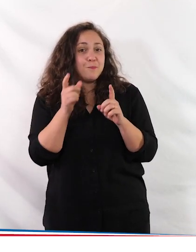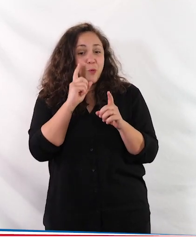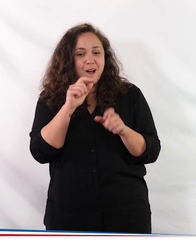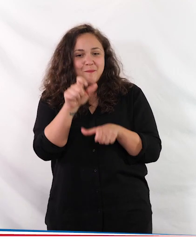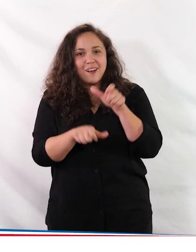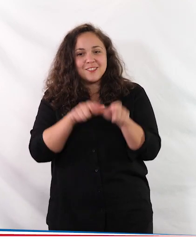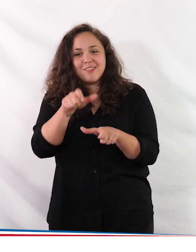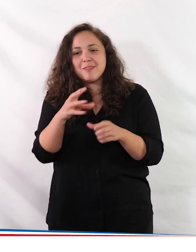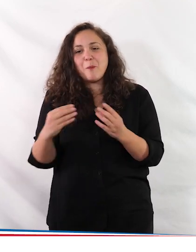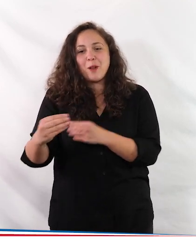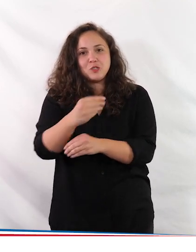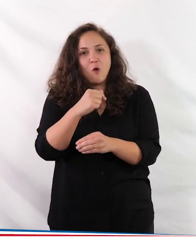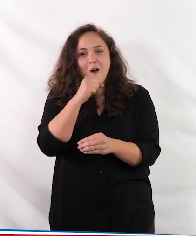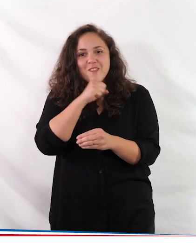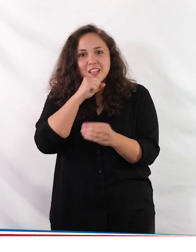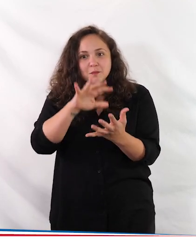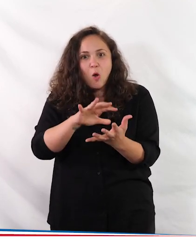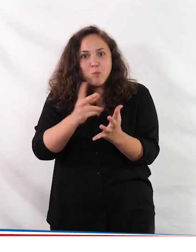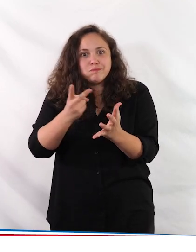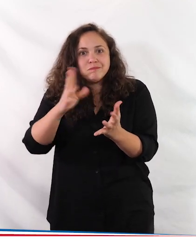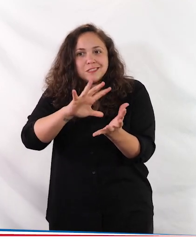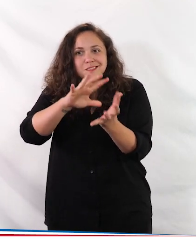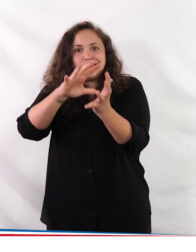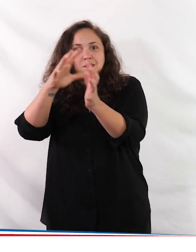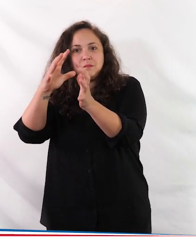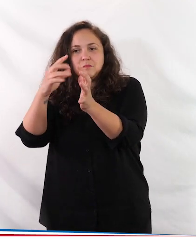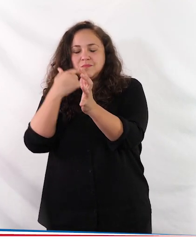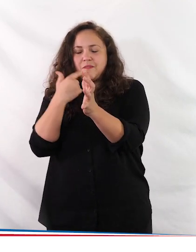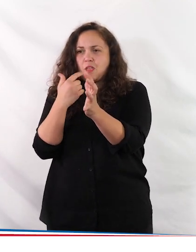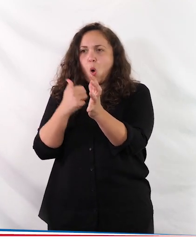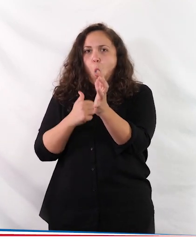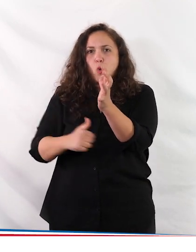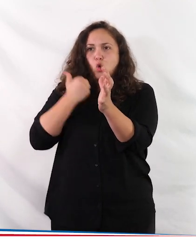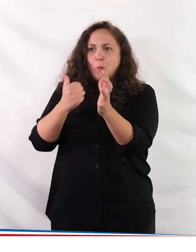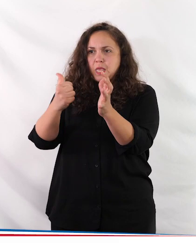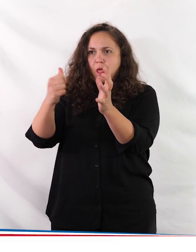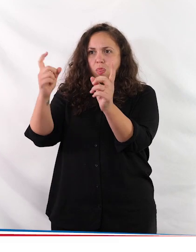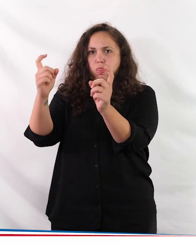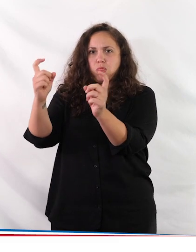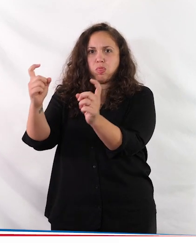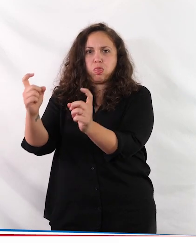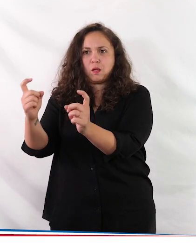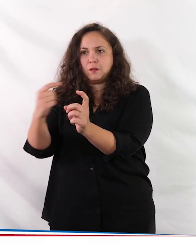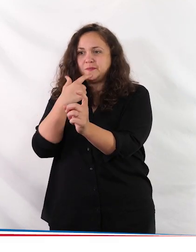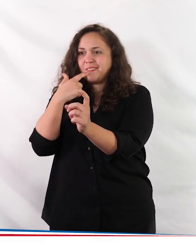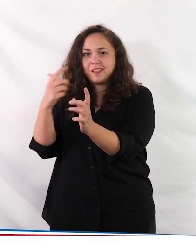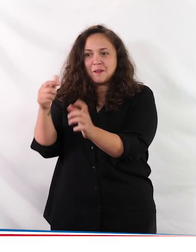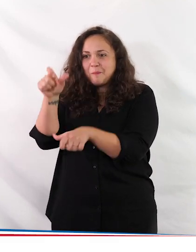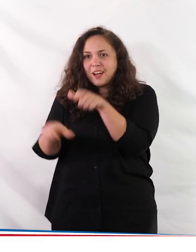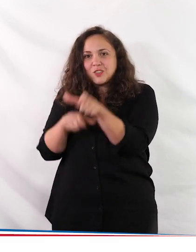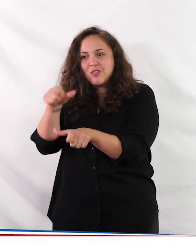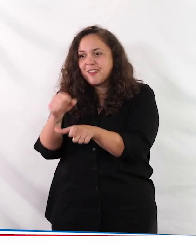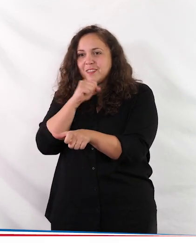défendre, qu'il y a aussi un vieillissement de la population qui va amener une partie de la population à avoir moins d'autonomie. Le fait qu'on